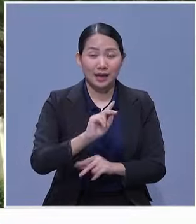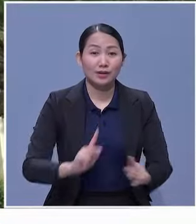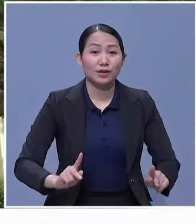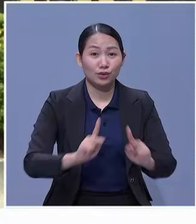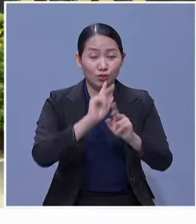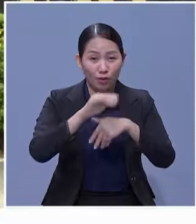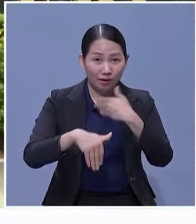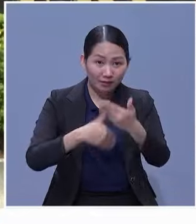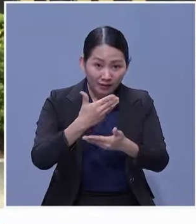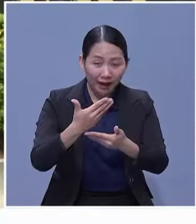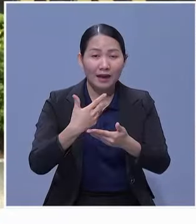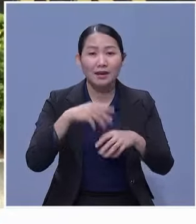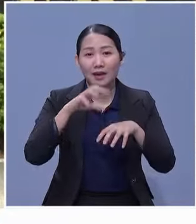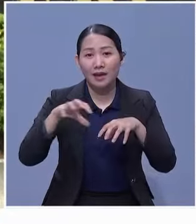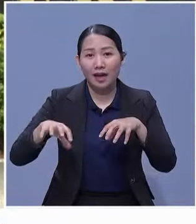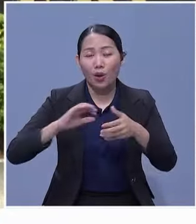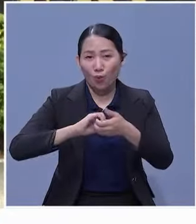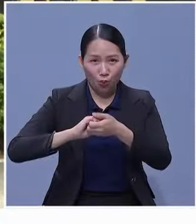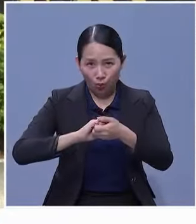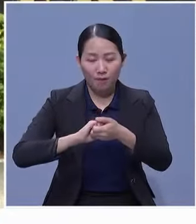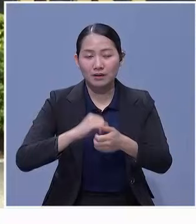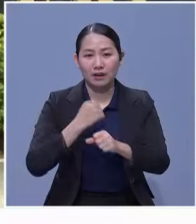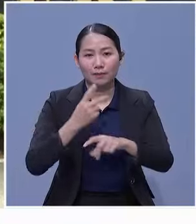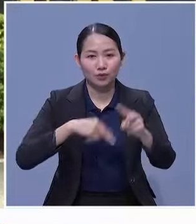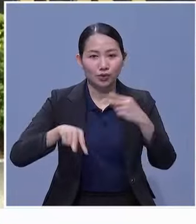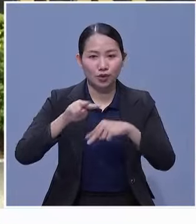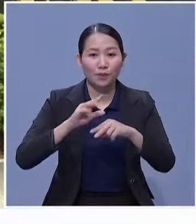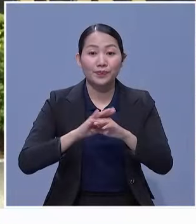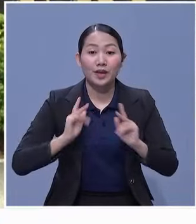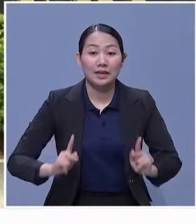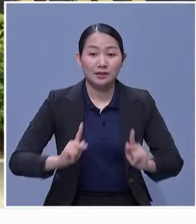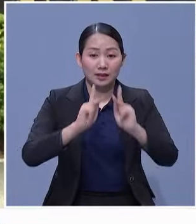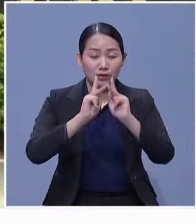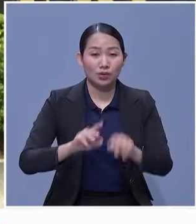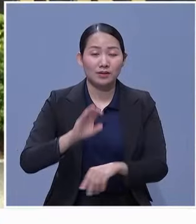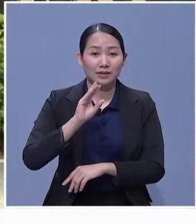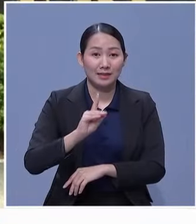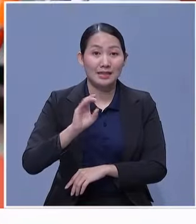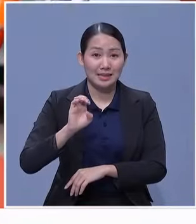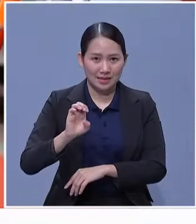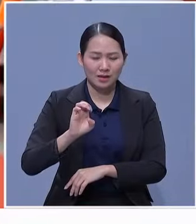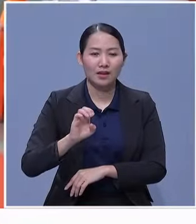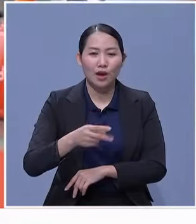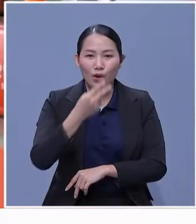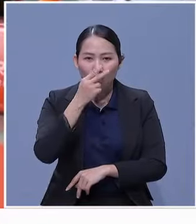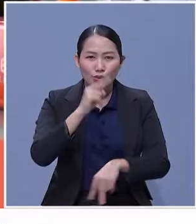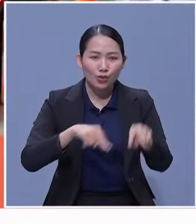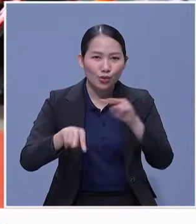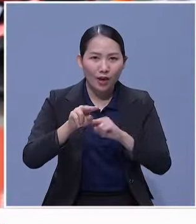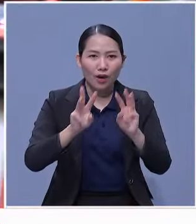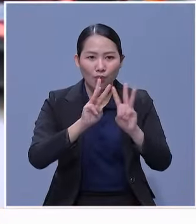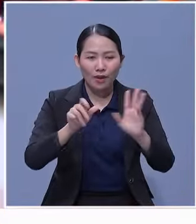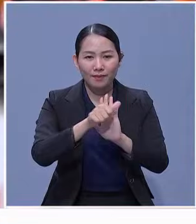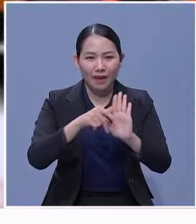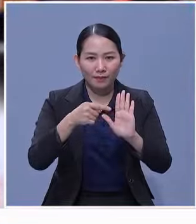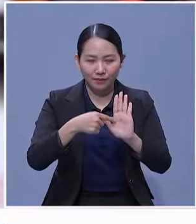สอบเรื่องคุณภาพสินค้าอ่าส่วนของกระทรวง deนะครับก็จะดูเรื่องของแพลตฟอร์มเป็นหลักอย่างเช่นการคืนสินค้าการขน